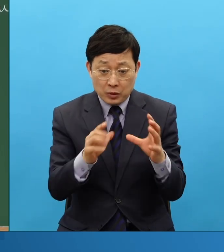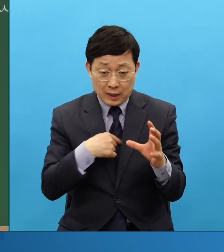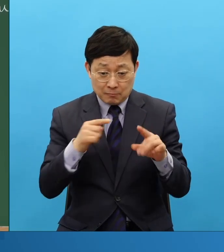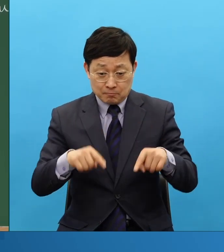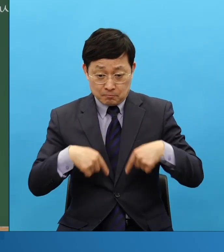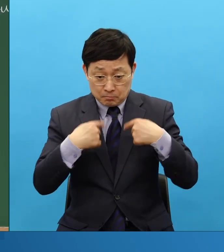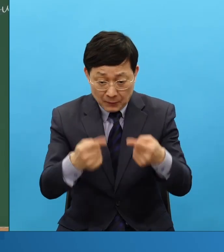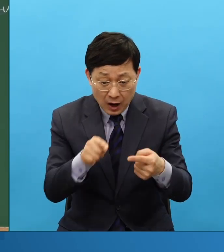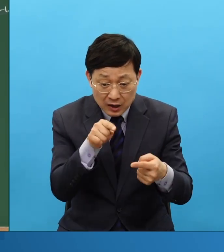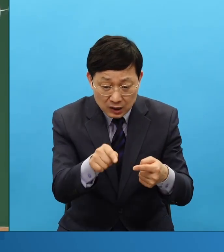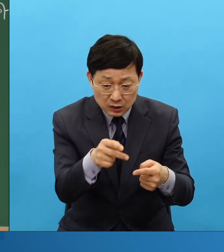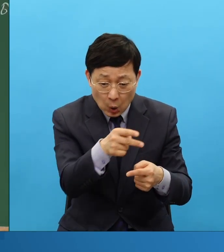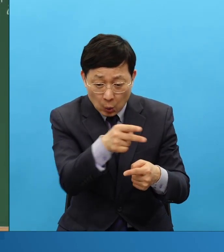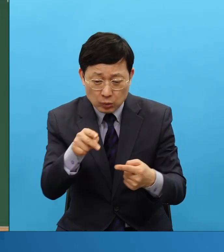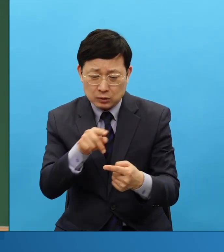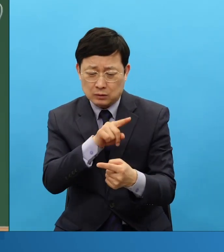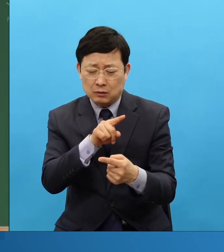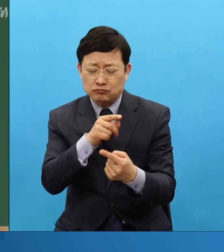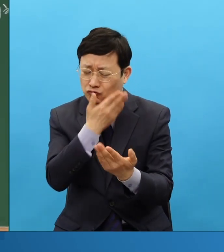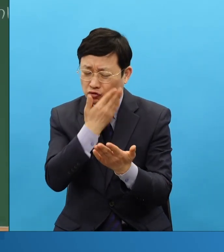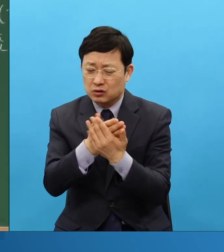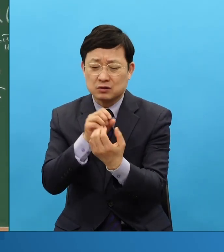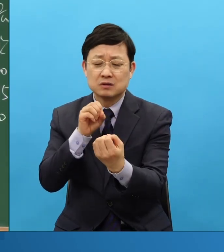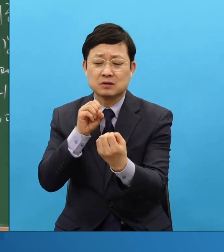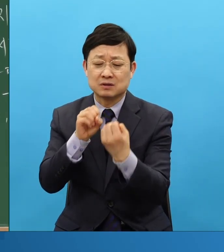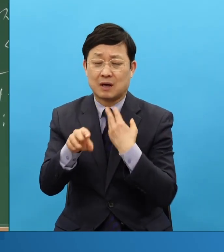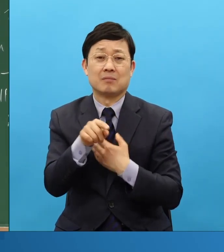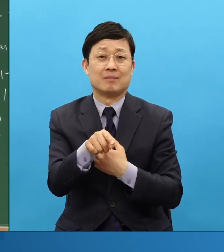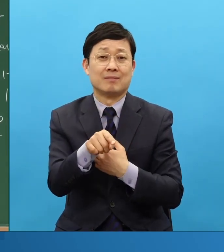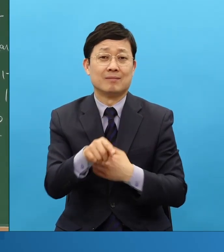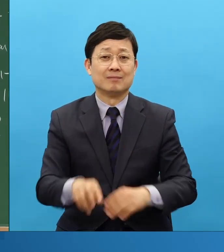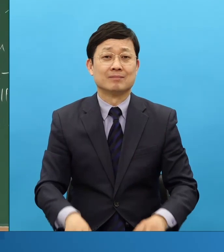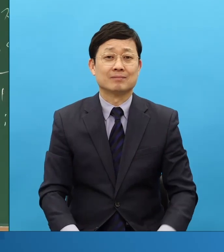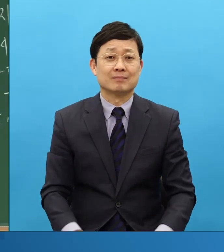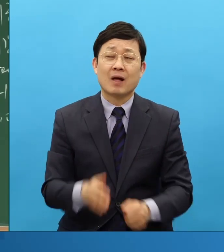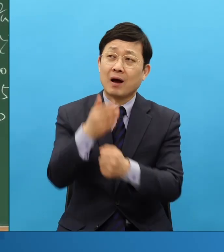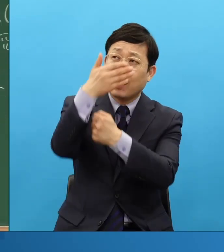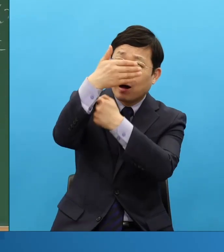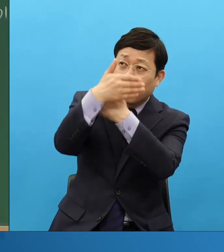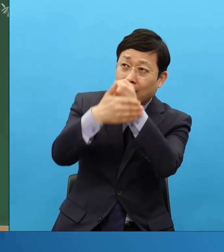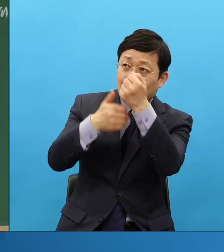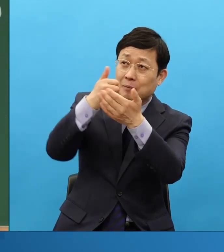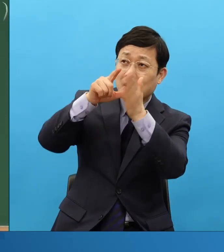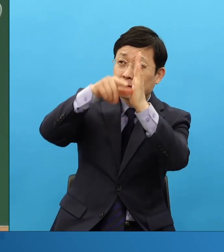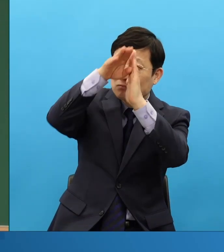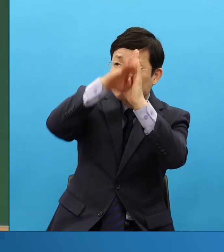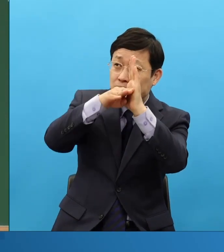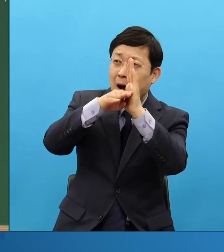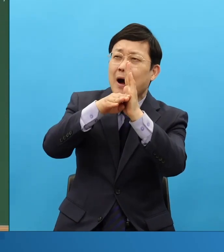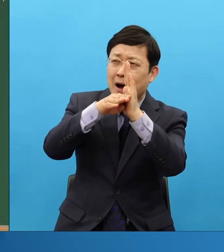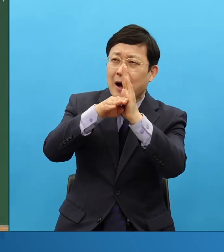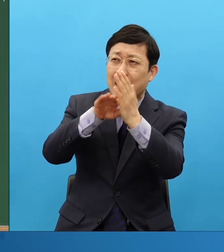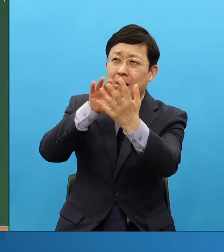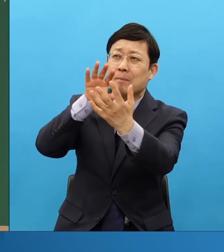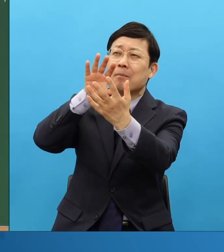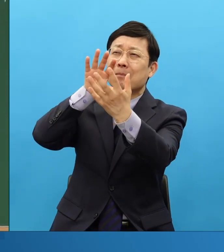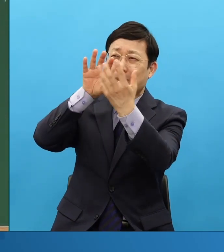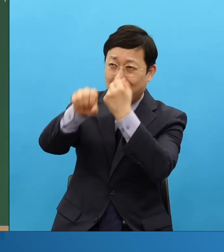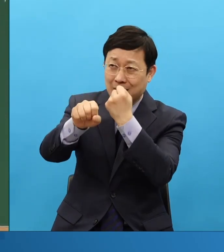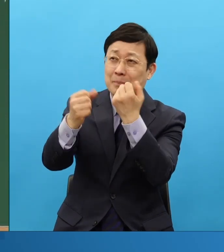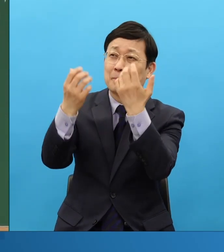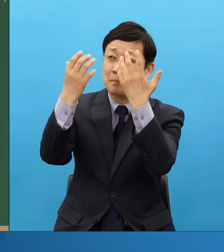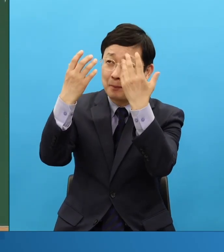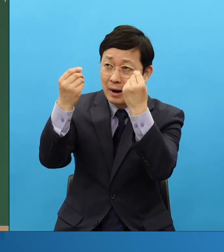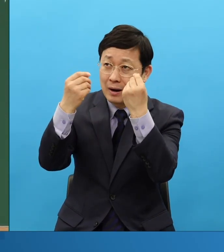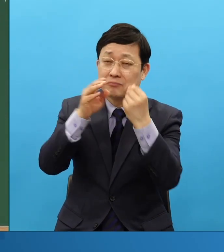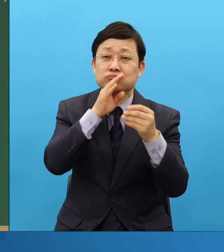gather together with the church officers? It's because going together in itself is an answer. 하나님의 시간표로 알면요, 여러분들이 교회 와서 내일 예배 드리는 자체가 축복이